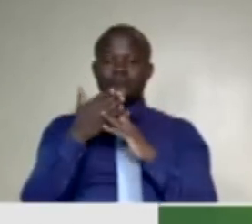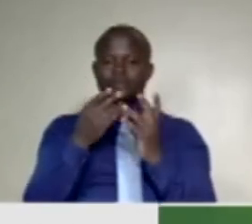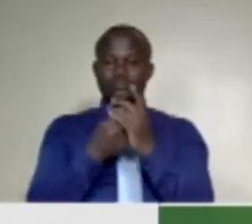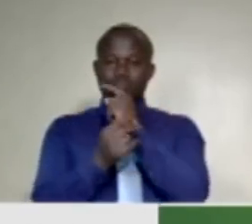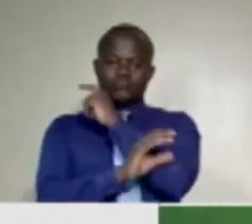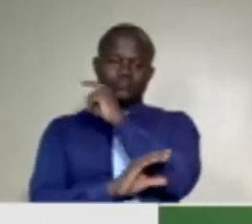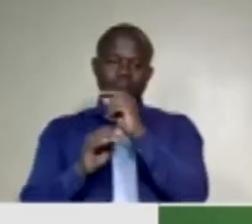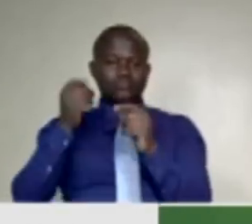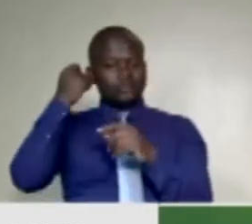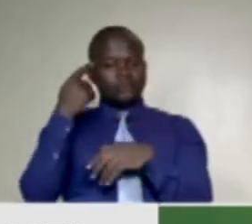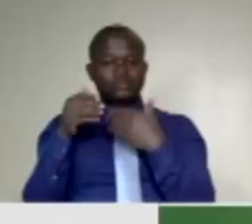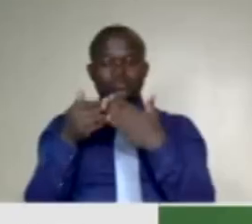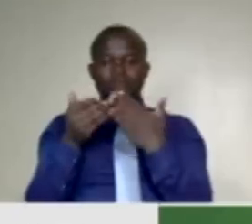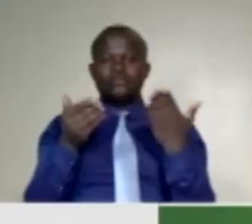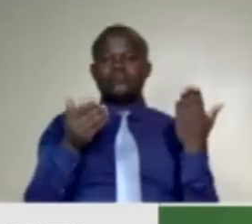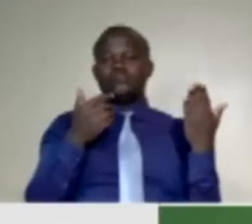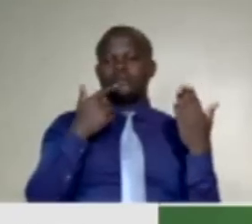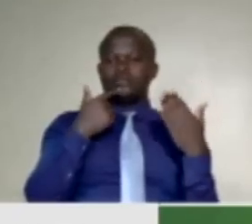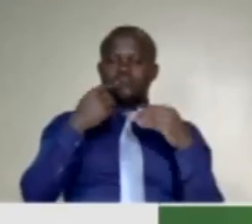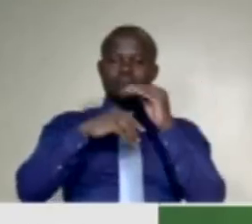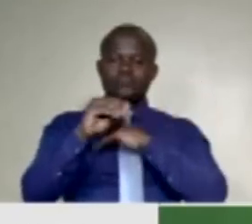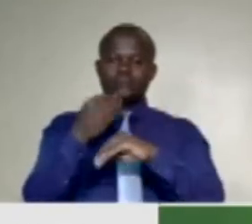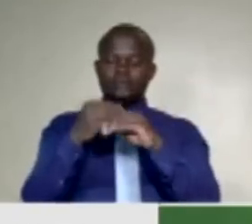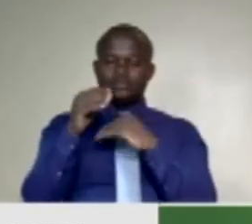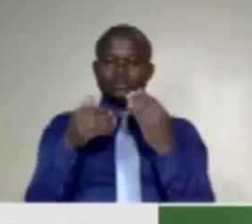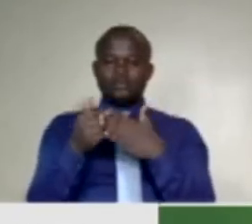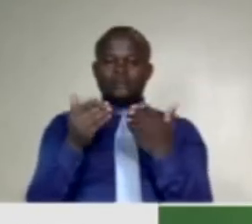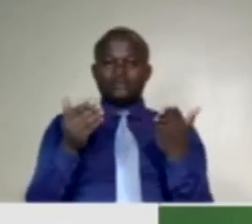byombi. Birumvikana ko ari ibicuruzwa